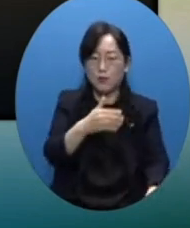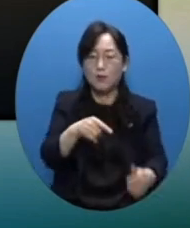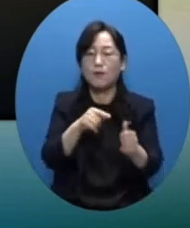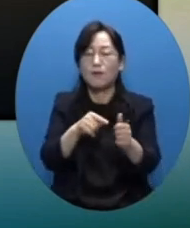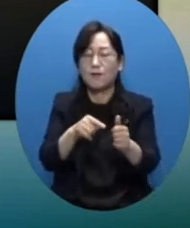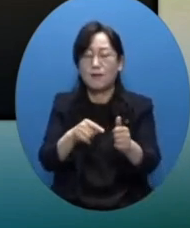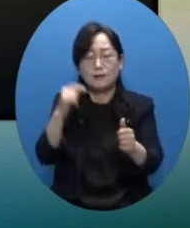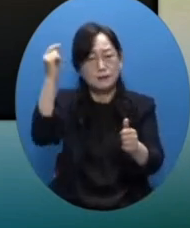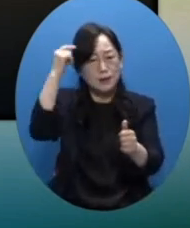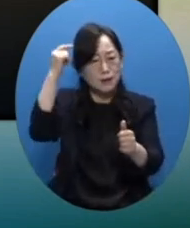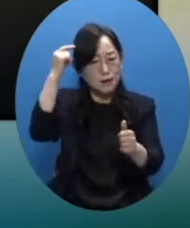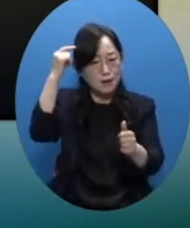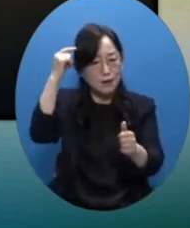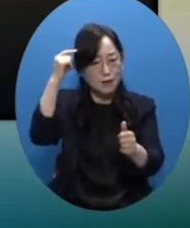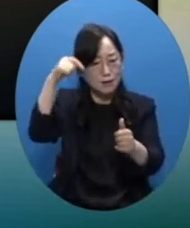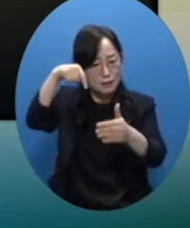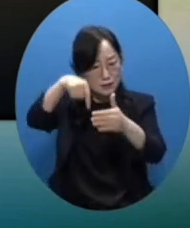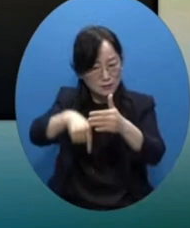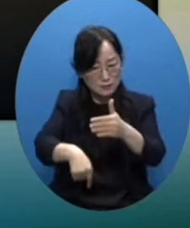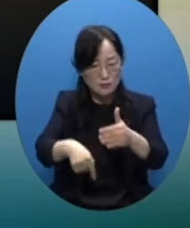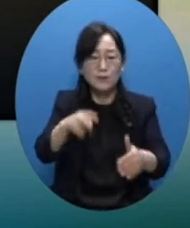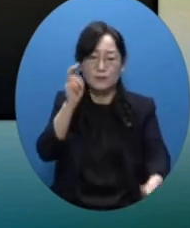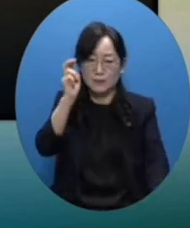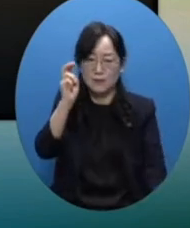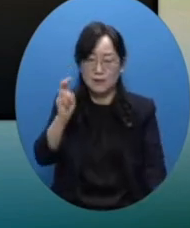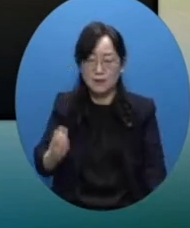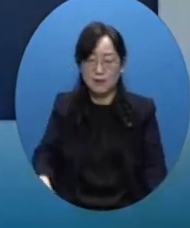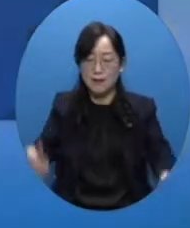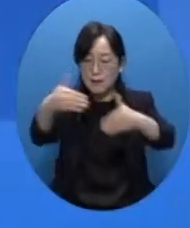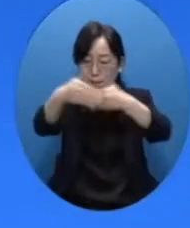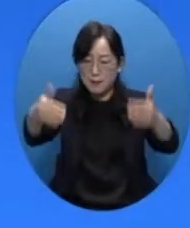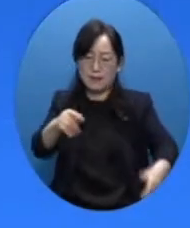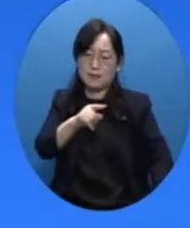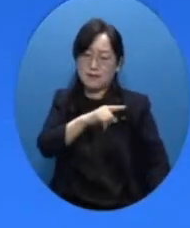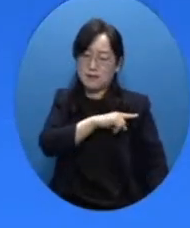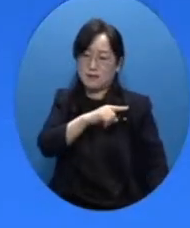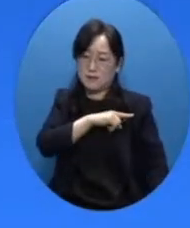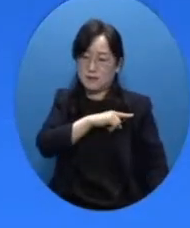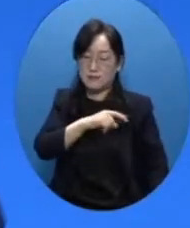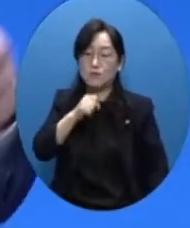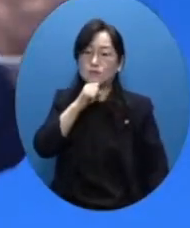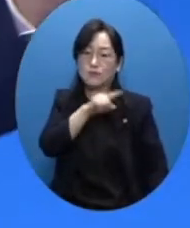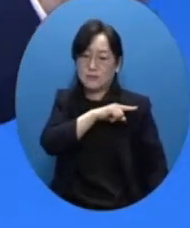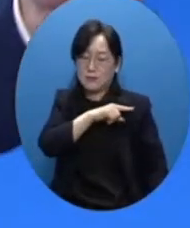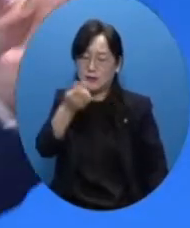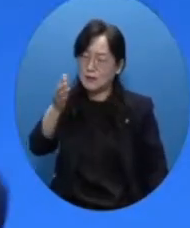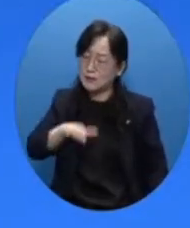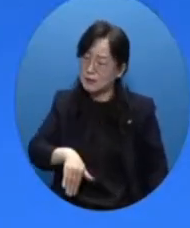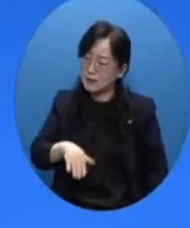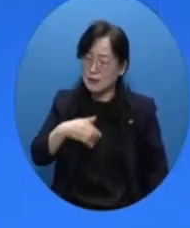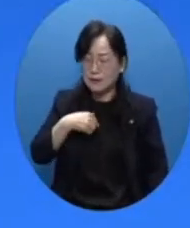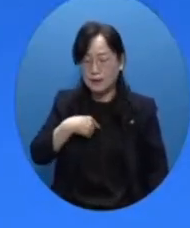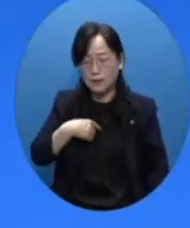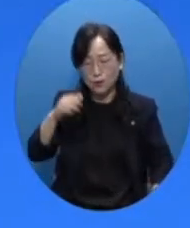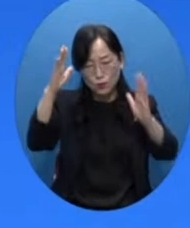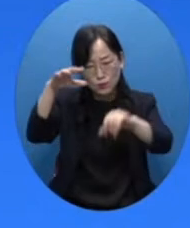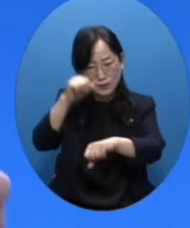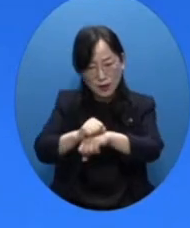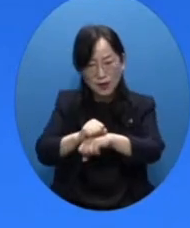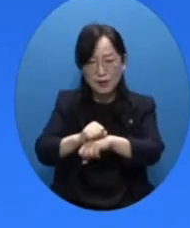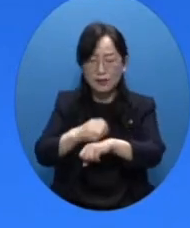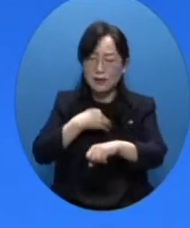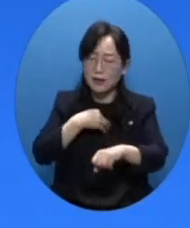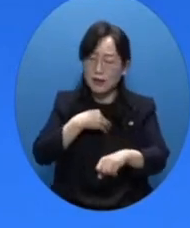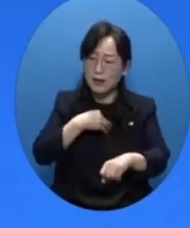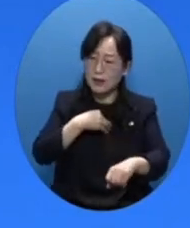생각이 깊었던 분인 것 같아요 반드시 일정을 하는데 내가 공부를 아무리 잘해도 못해도 아무리 잘 살아도